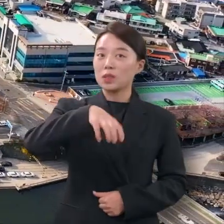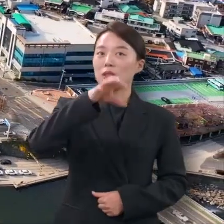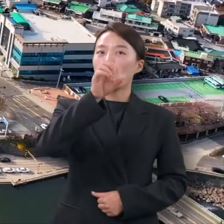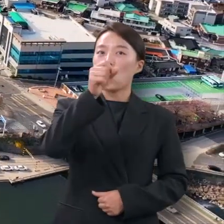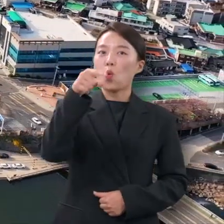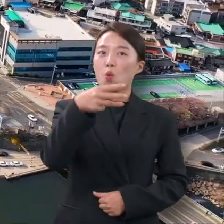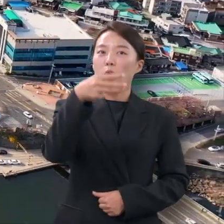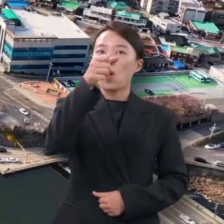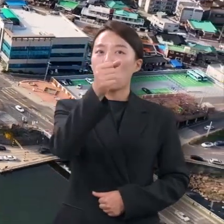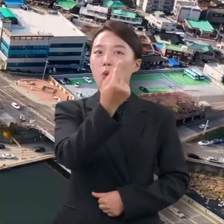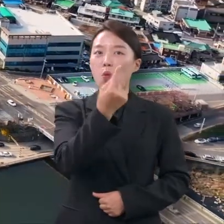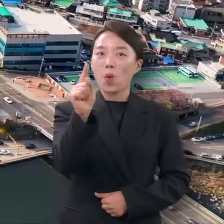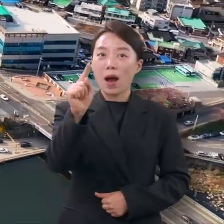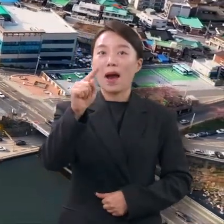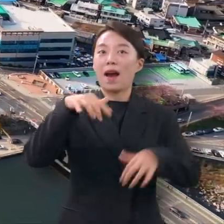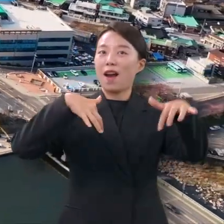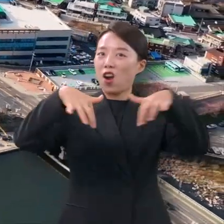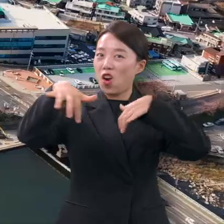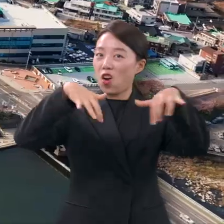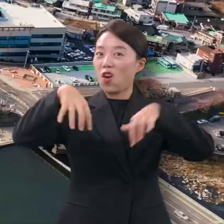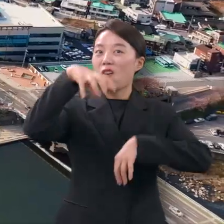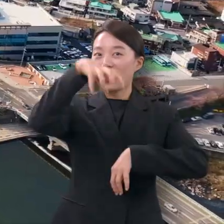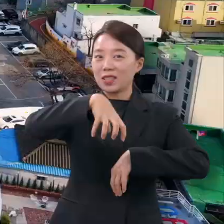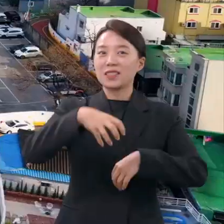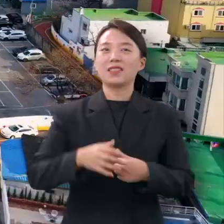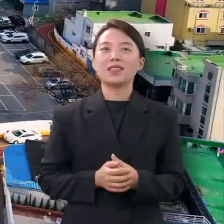여기는 강릉 월화거리입니다.